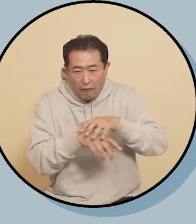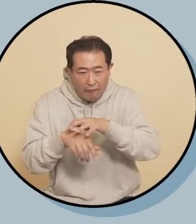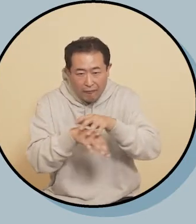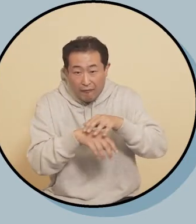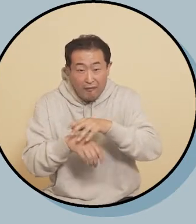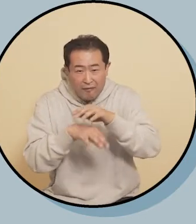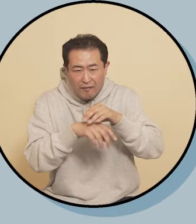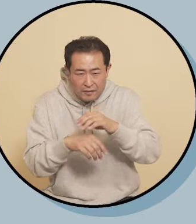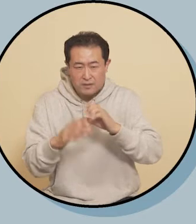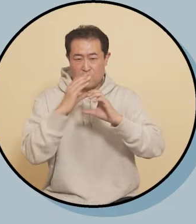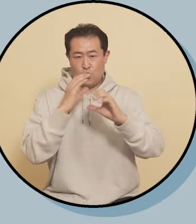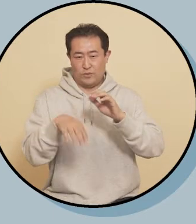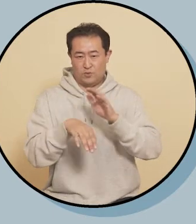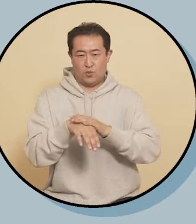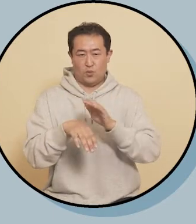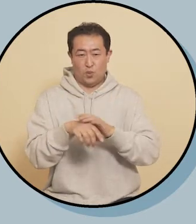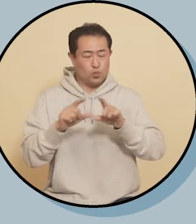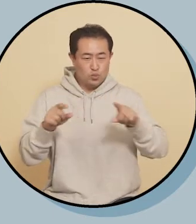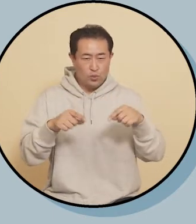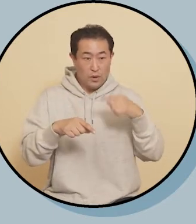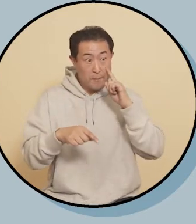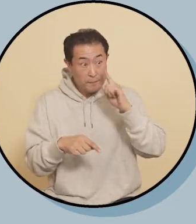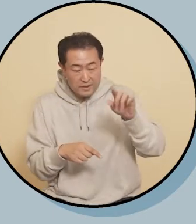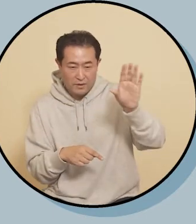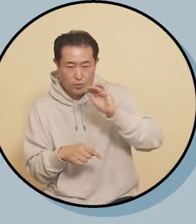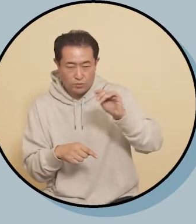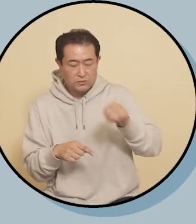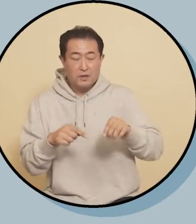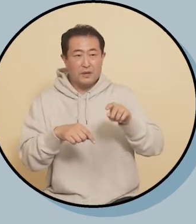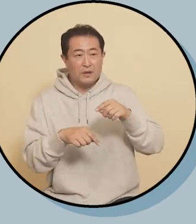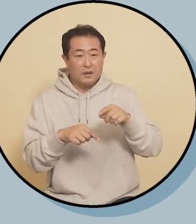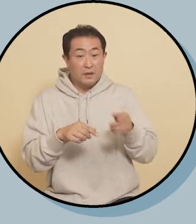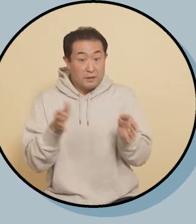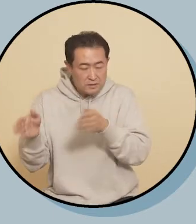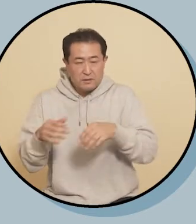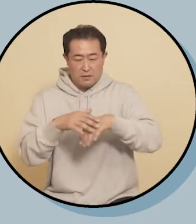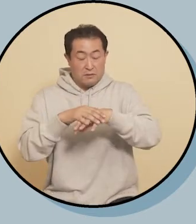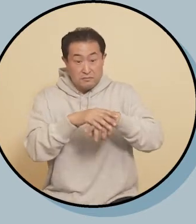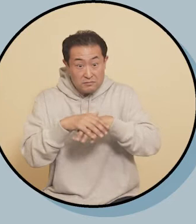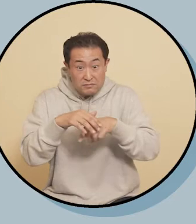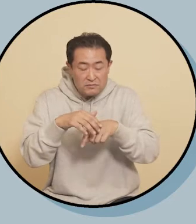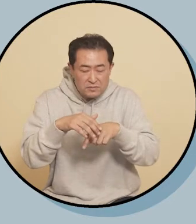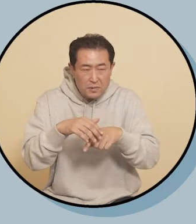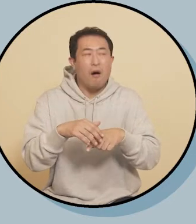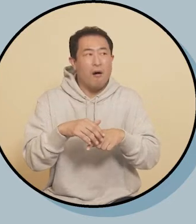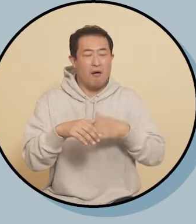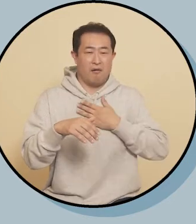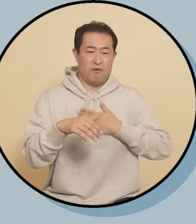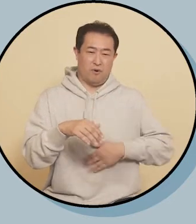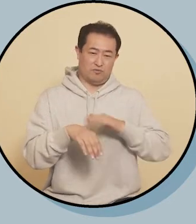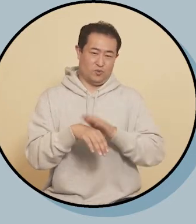通り触ってエコミュニケーションを取る氏はいうことで普通は見るために表す手腕を得ている触って読み取り